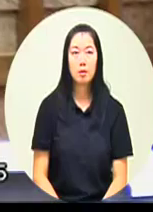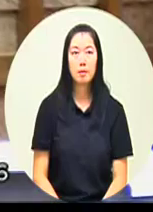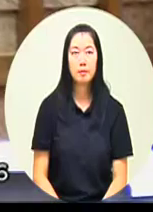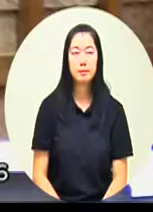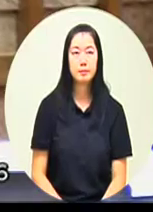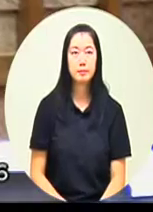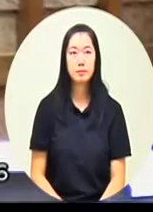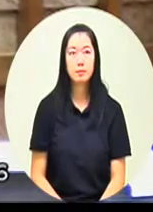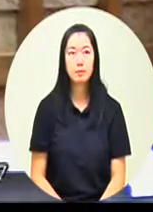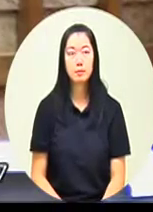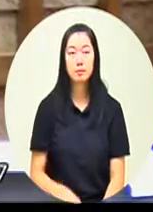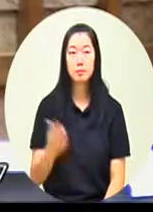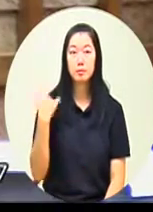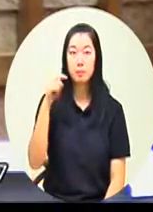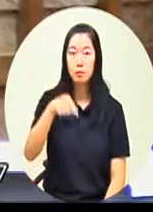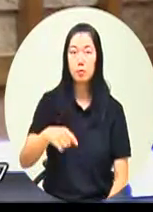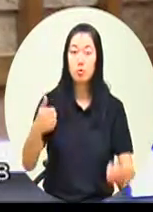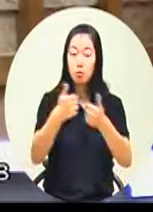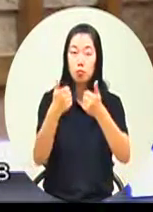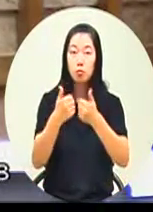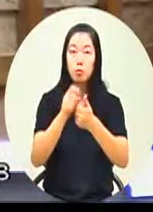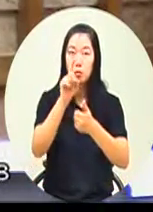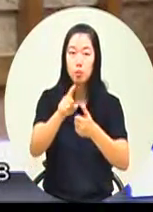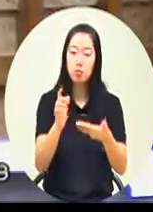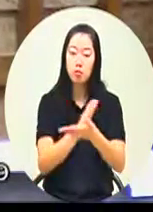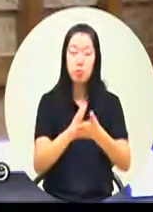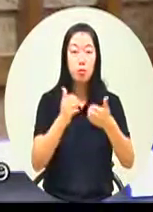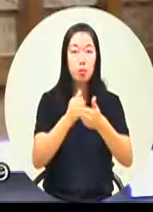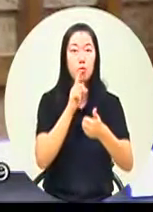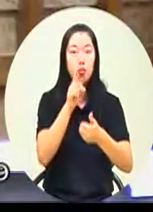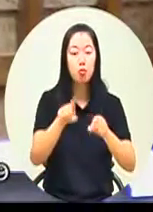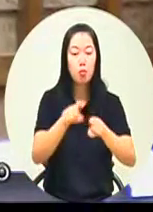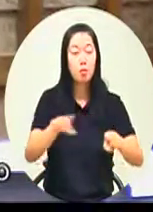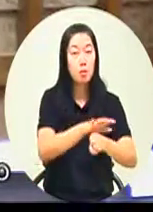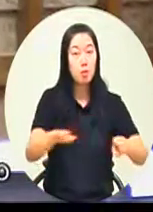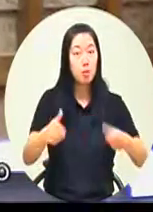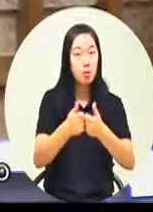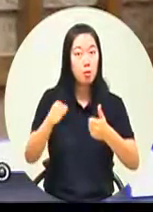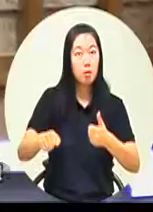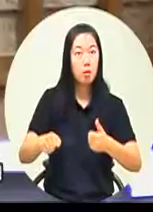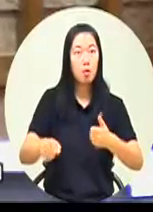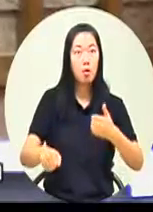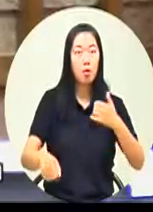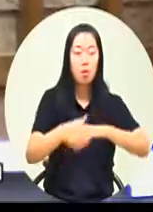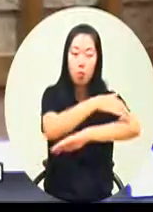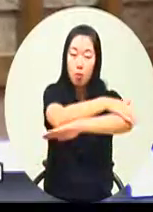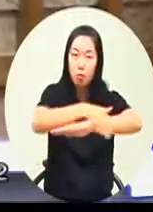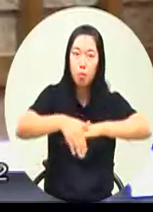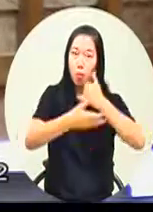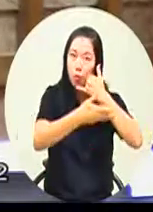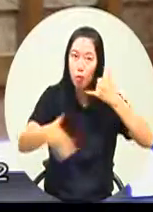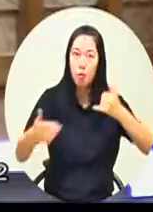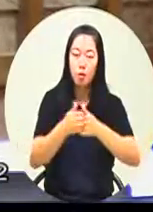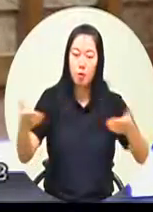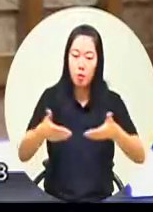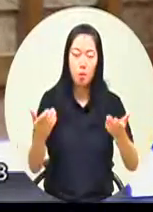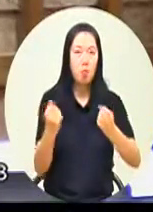开了一个评估会，你说用平面的是一定，我们沿海路至少要拓宽在10米吧？